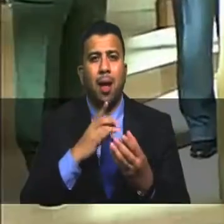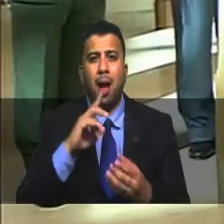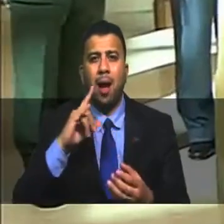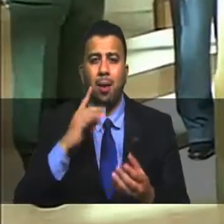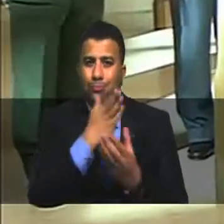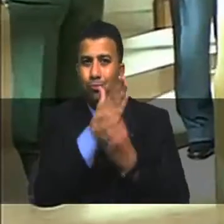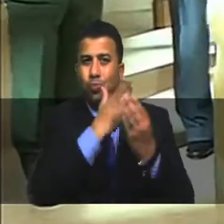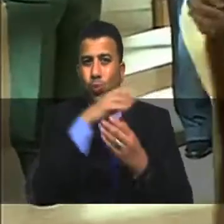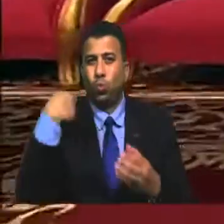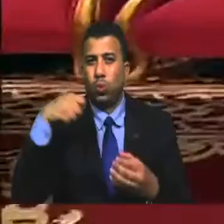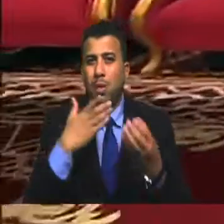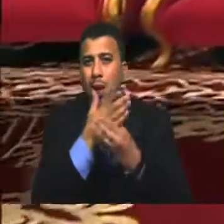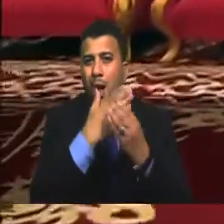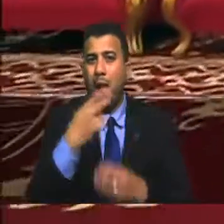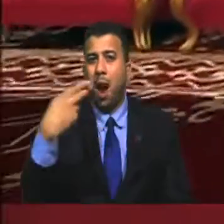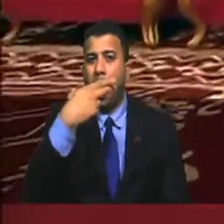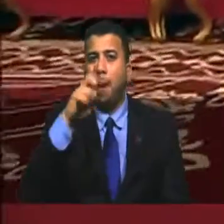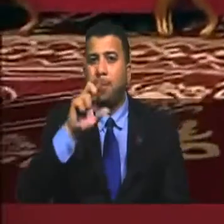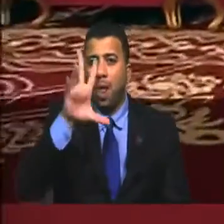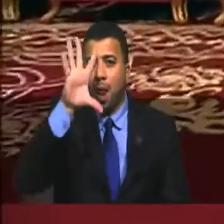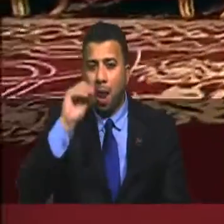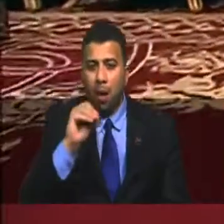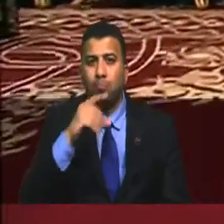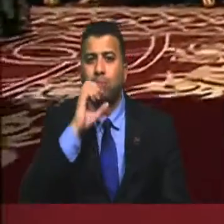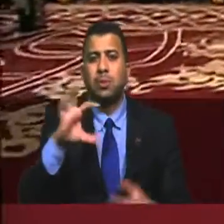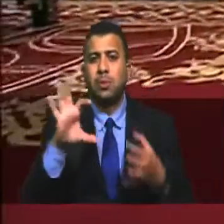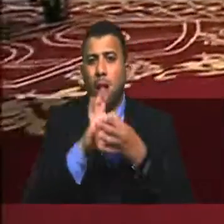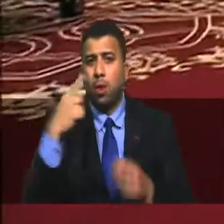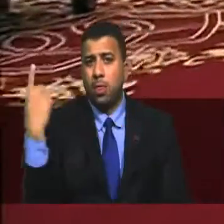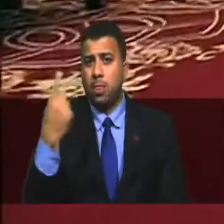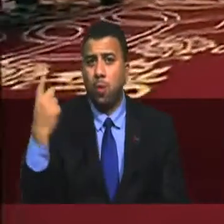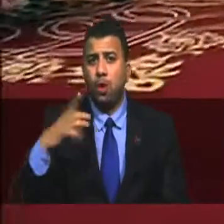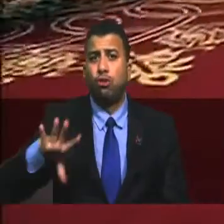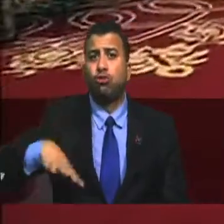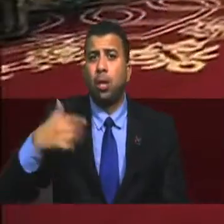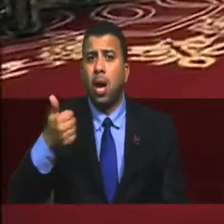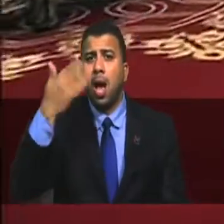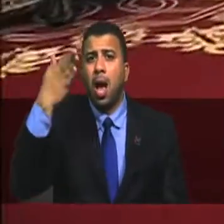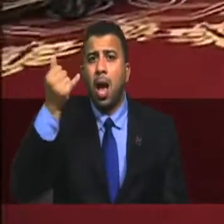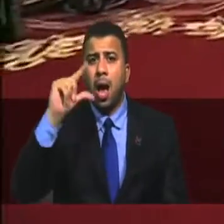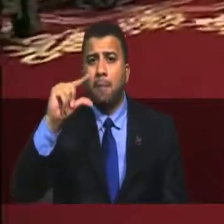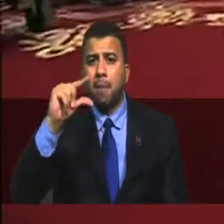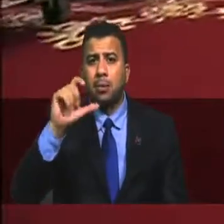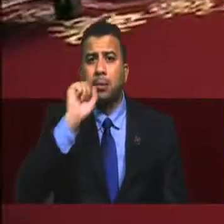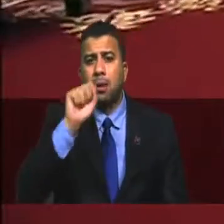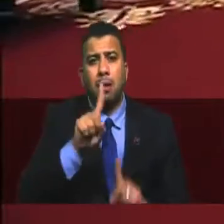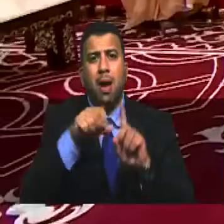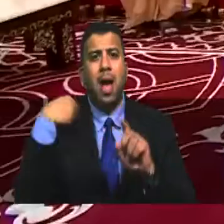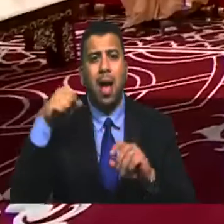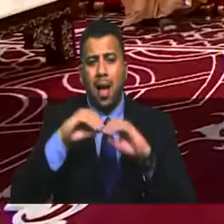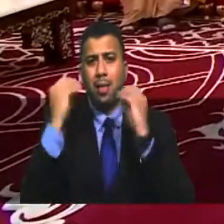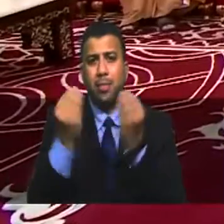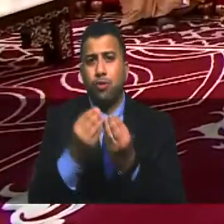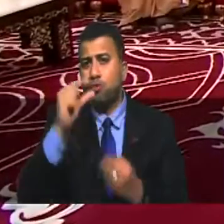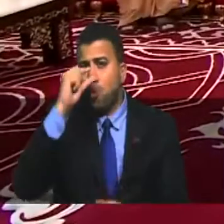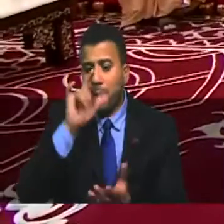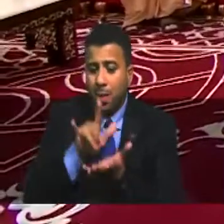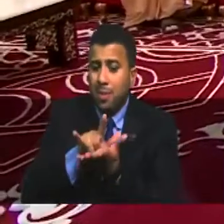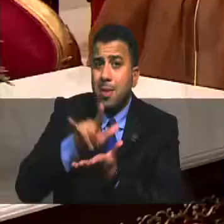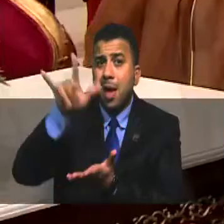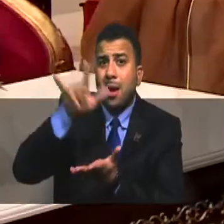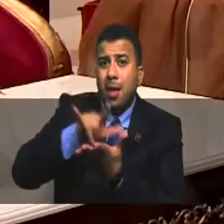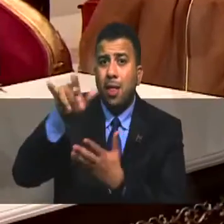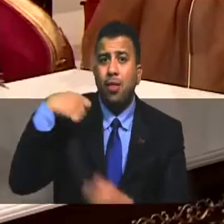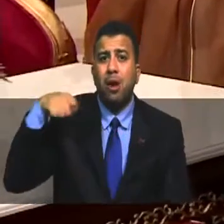آل نهيان وزير الخارجية والتعاون الدولي وسمو الشيخ أحمد بن سعيد آل مكتوم رئيس هيئة دبي